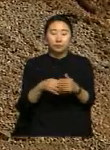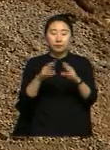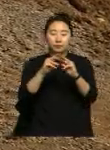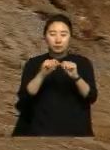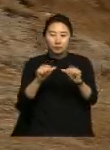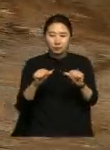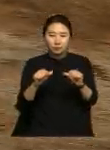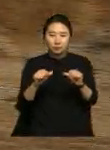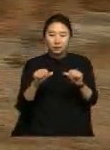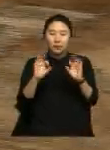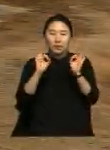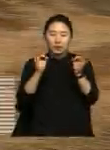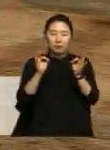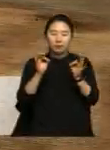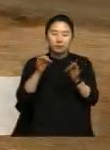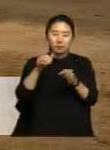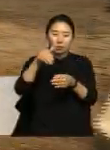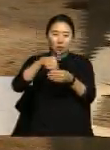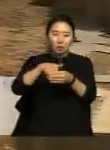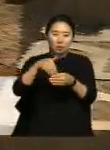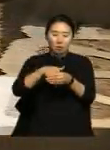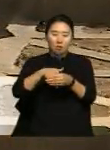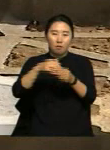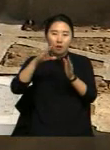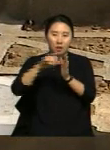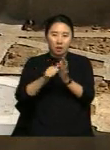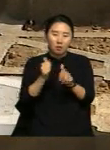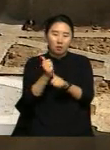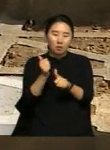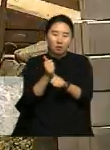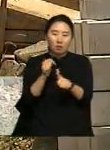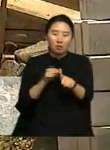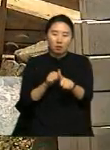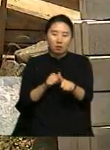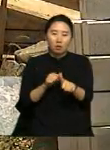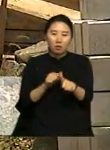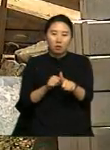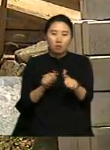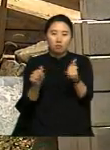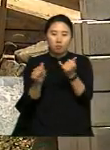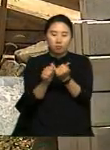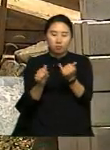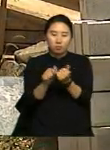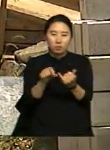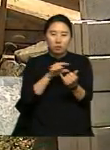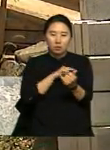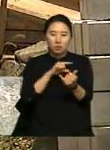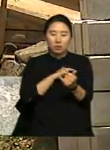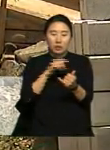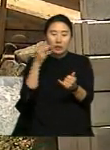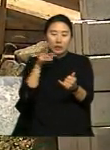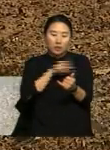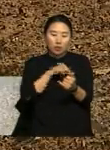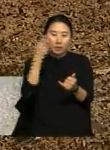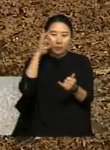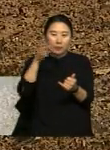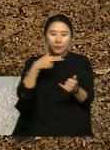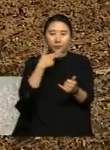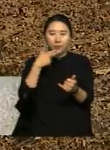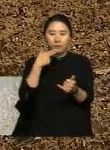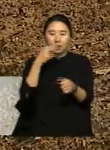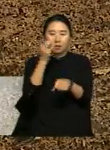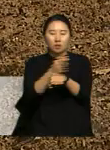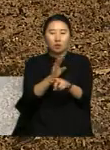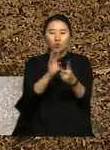부지는 김성기 군수의 선거 사무장인 이모 씨의 배우자 명의로 군의회 승인도 받지 않고